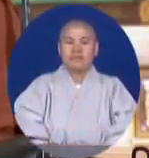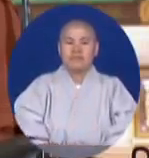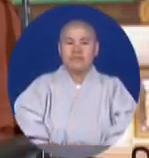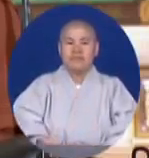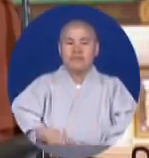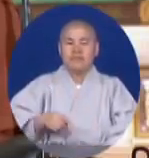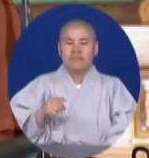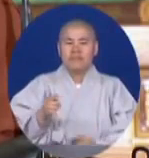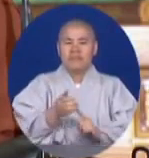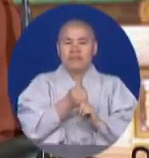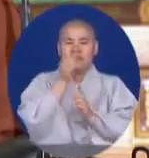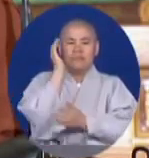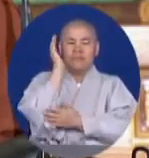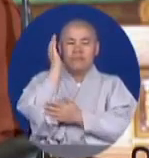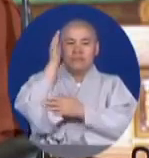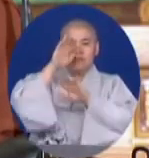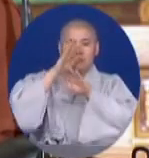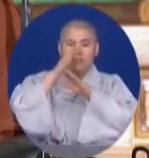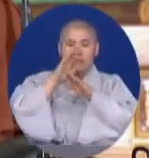이 법문은